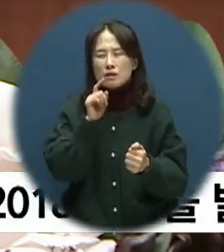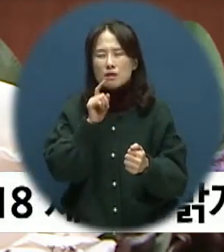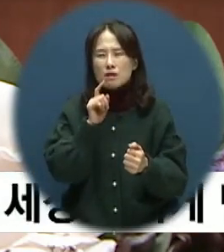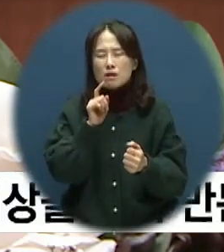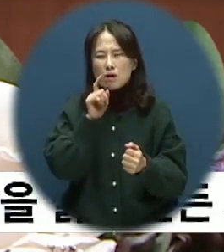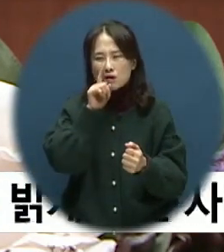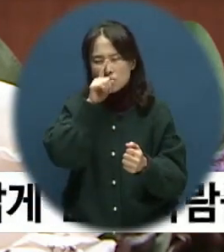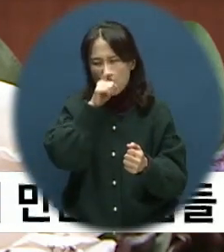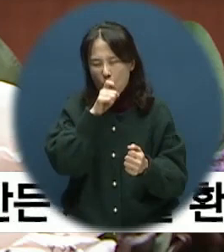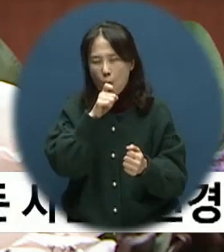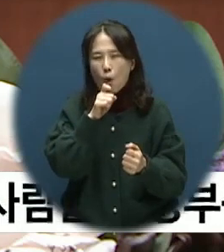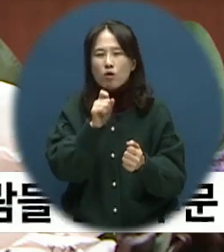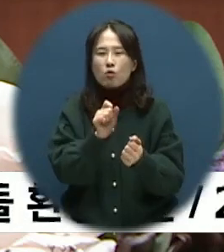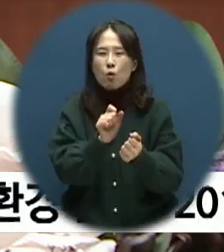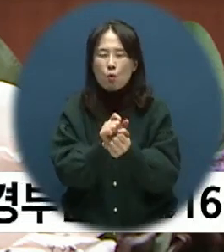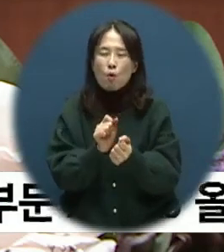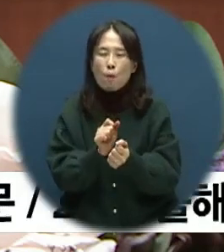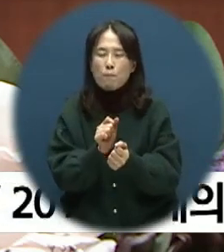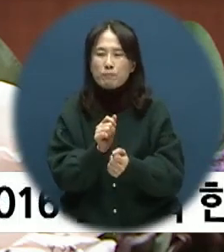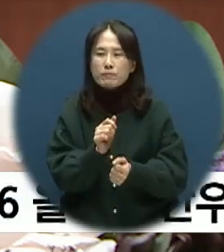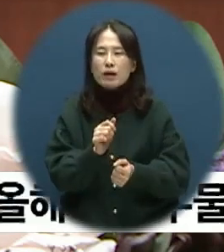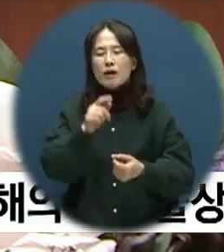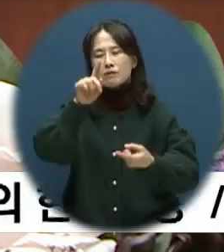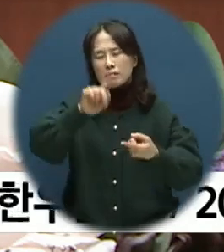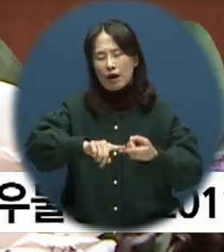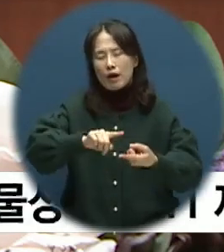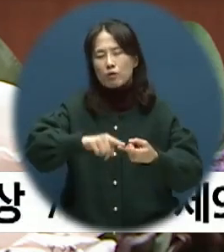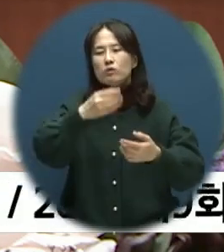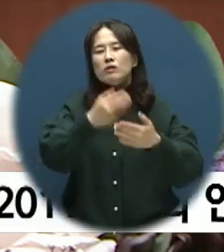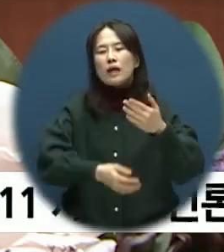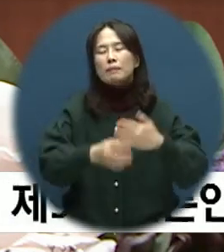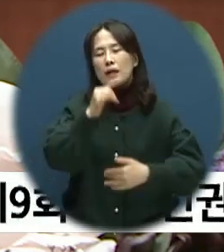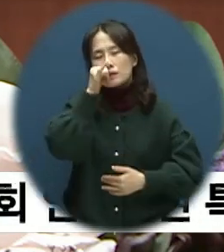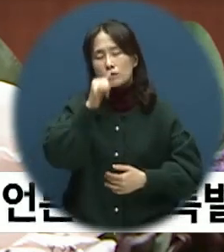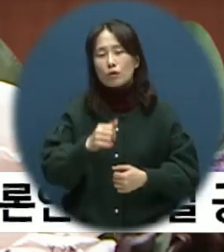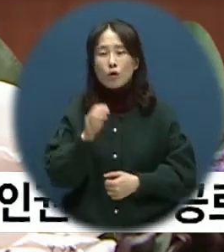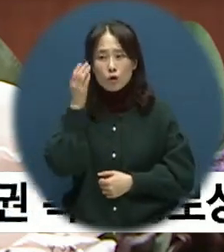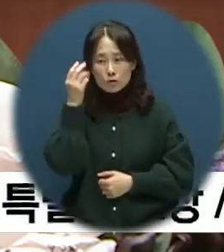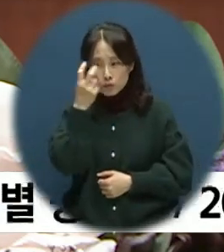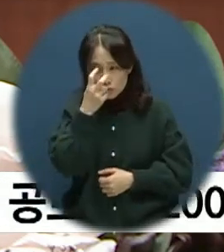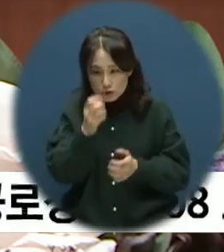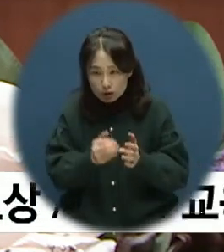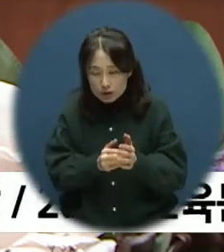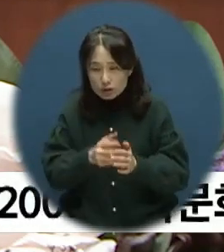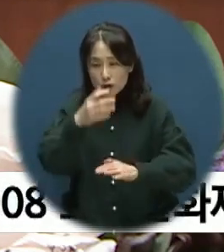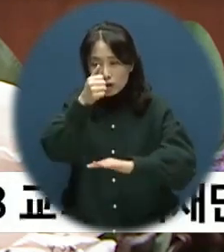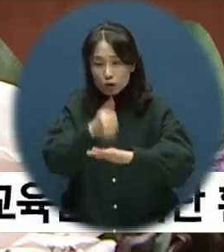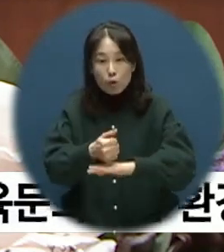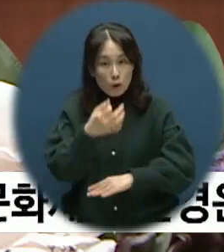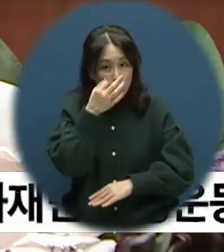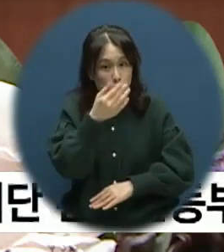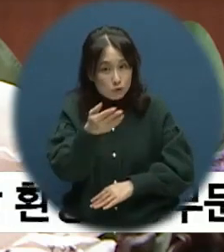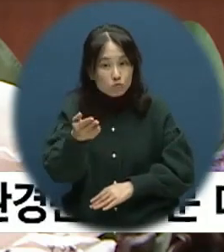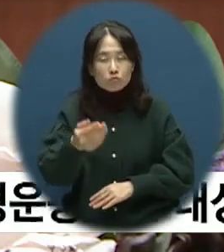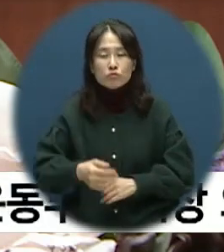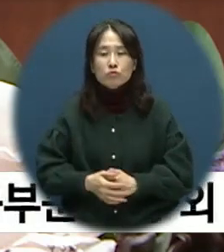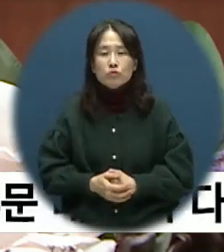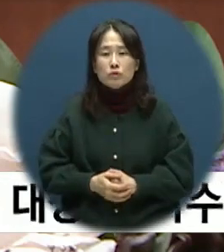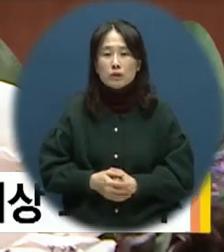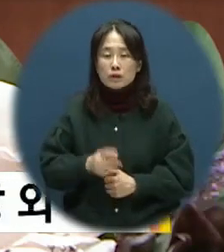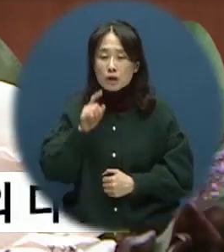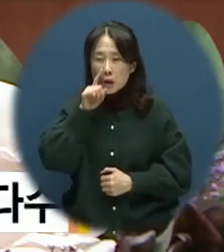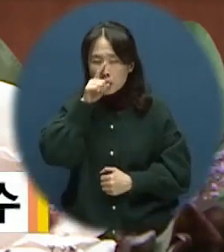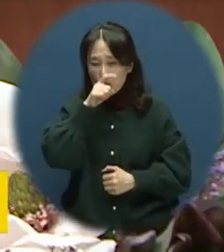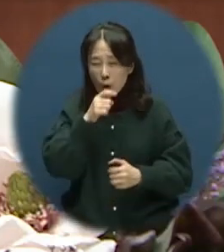시멘트에 잔류하든지 두 개 중에 하나거든요. 네, 네. 그래서 제가 최근에 하나 조사를 했어요. 여기도 조사를 했는데 결과가 있는데요. 쓰레기를